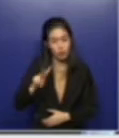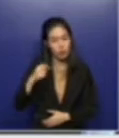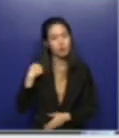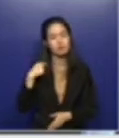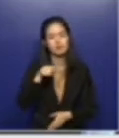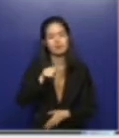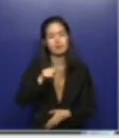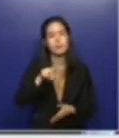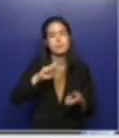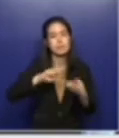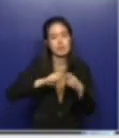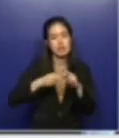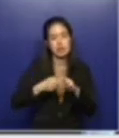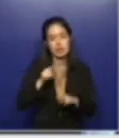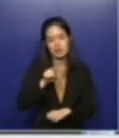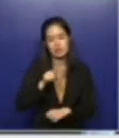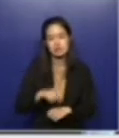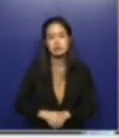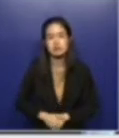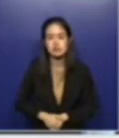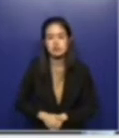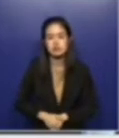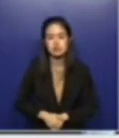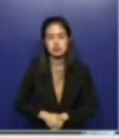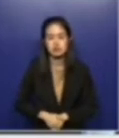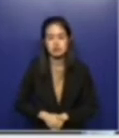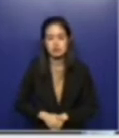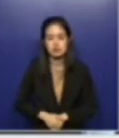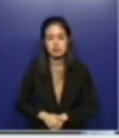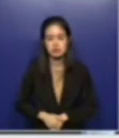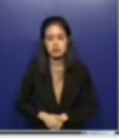ญหาครับนี่คือตัวต้นเหตุปัญหา